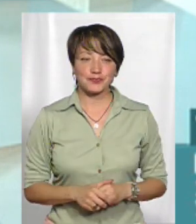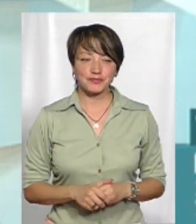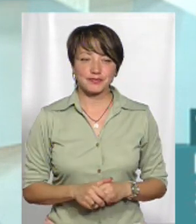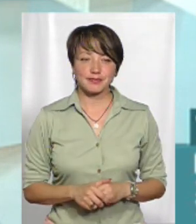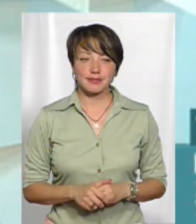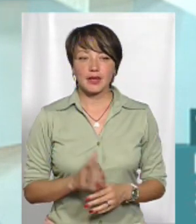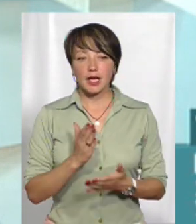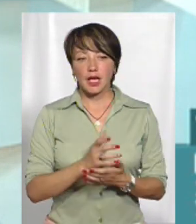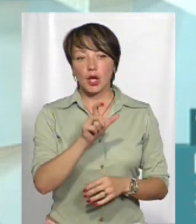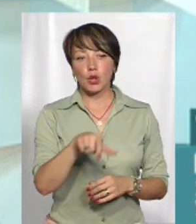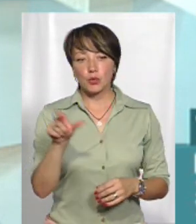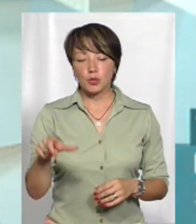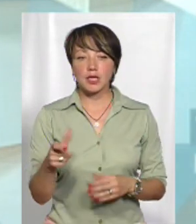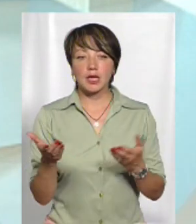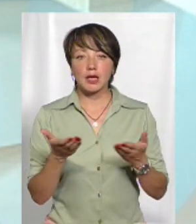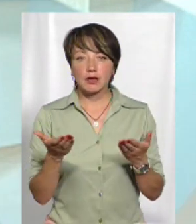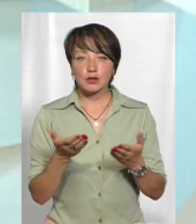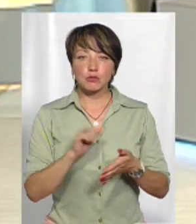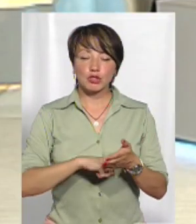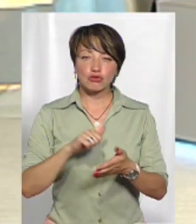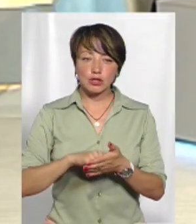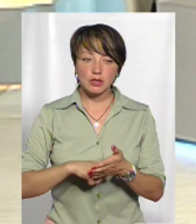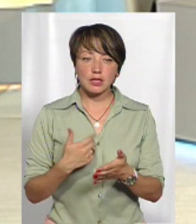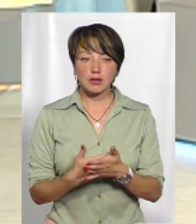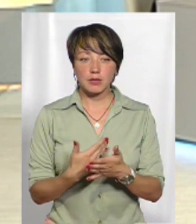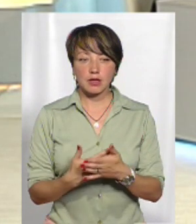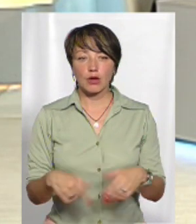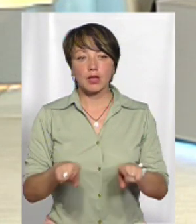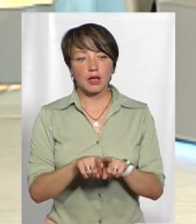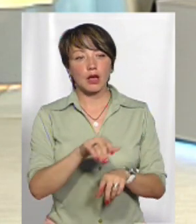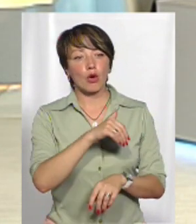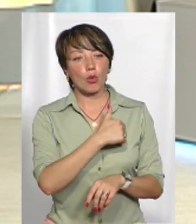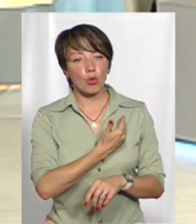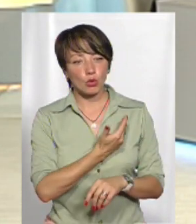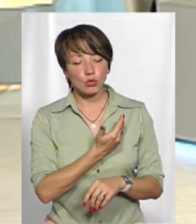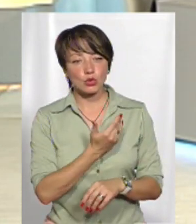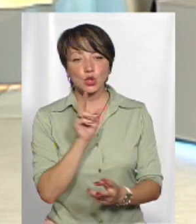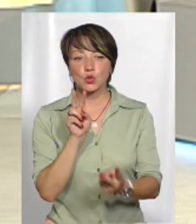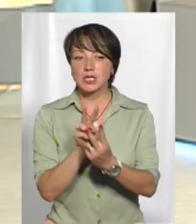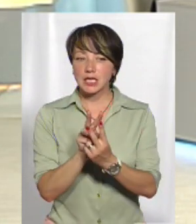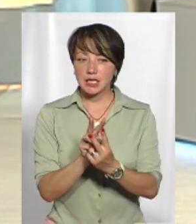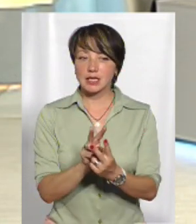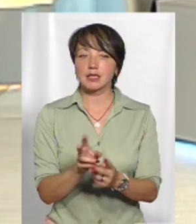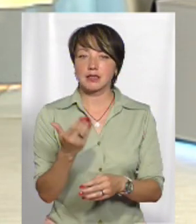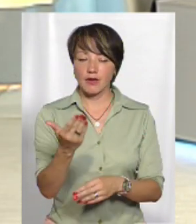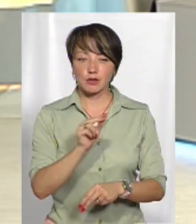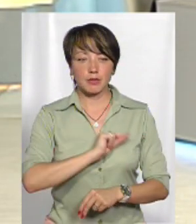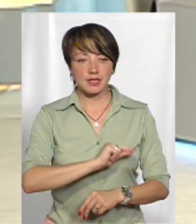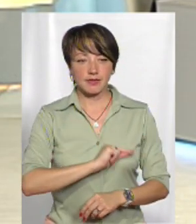так, є люди, які з якихось причин таки хочуть зустрітися з